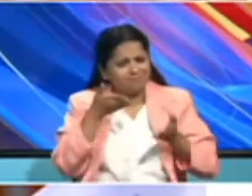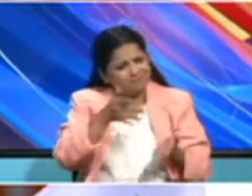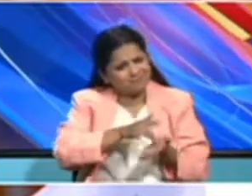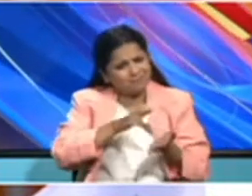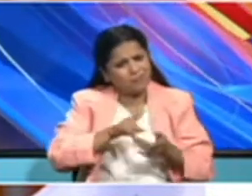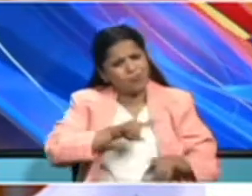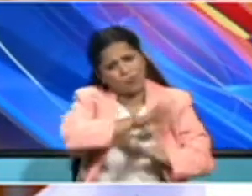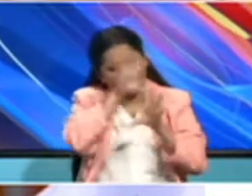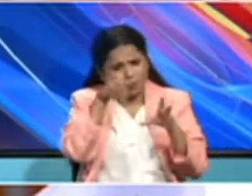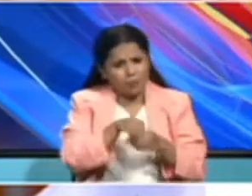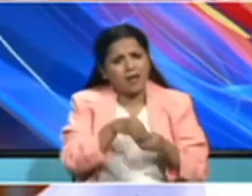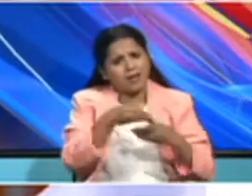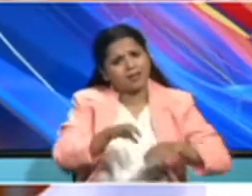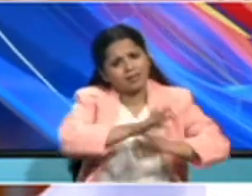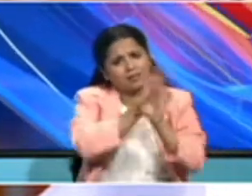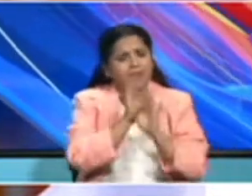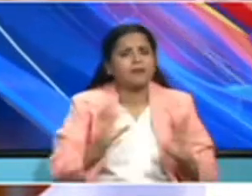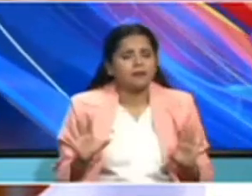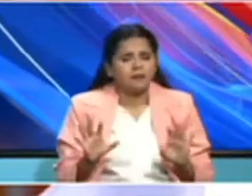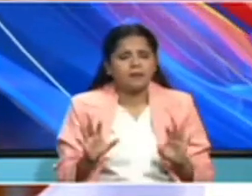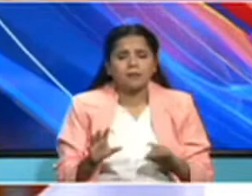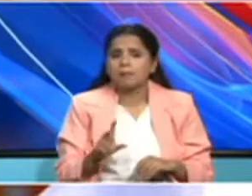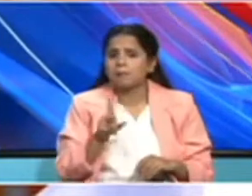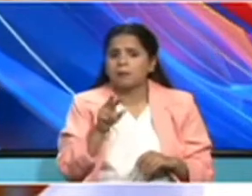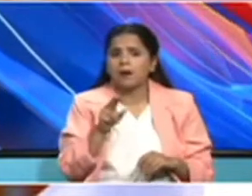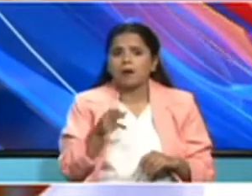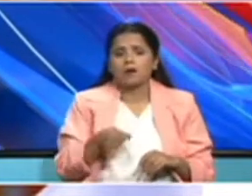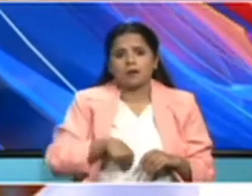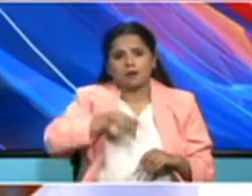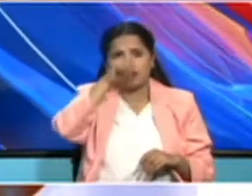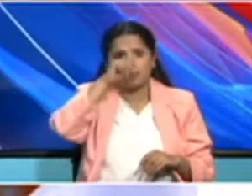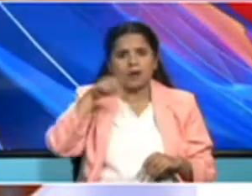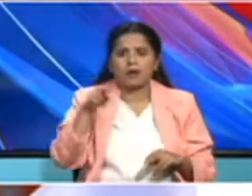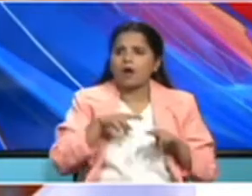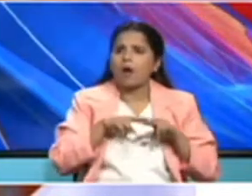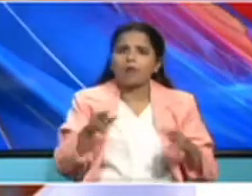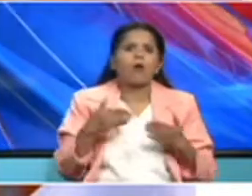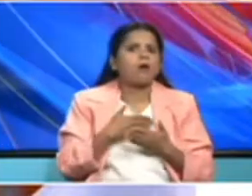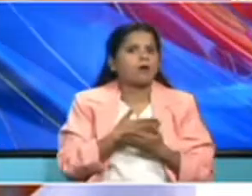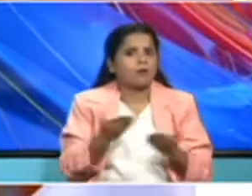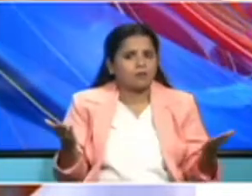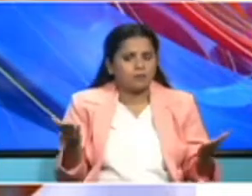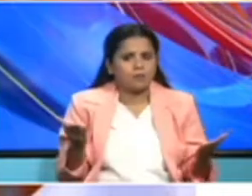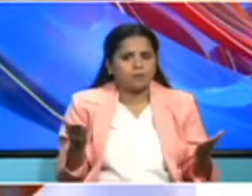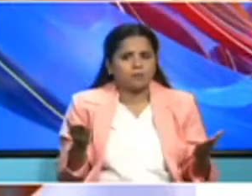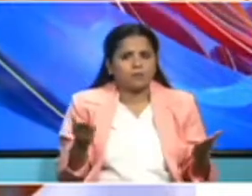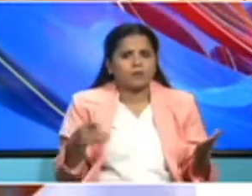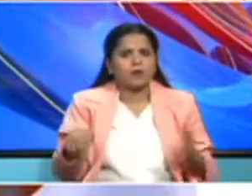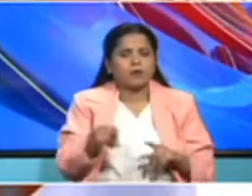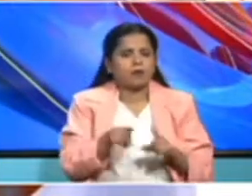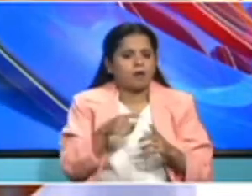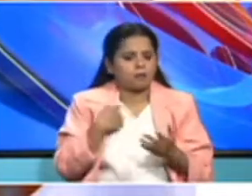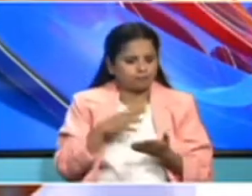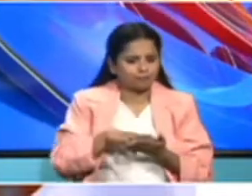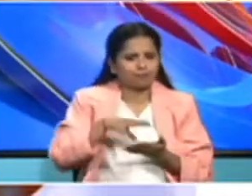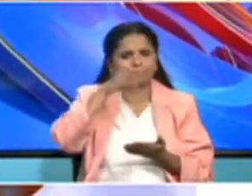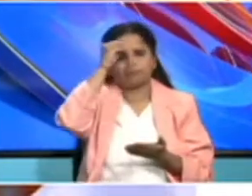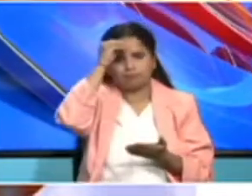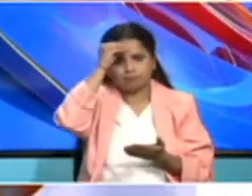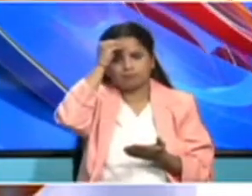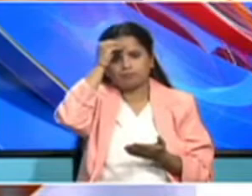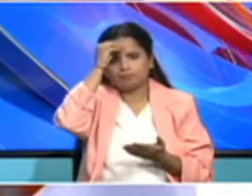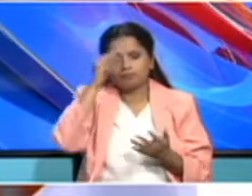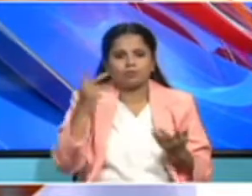ये एक तरह से पूरे देश के लिए एक मॉडल है,